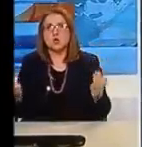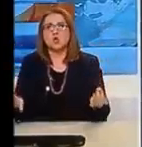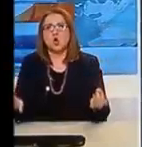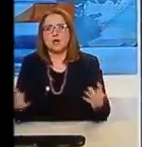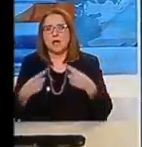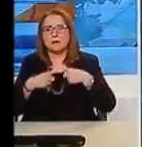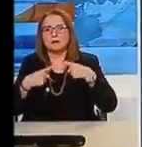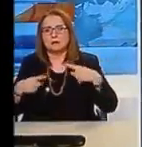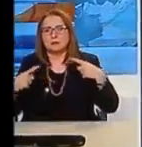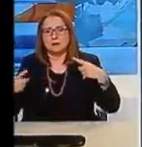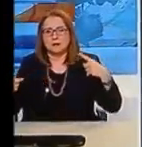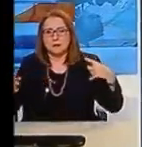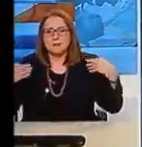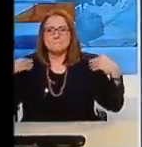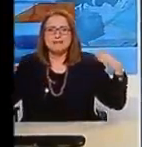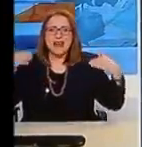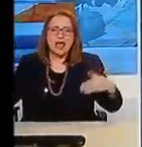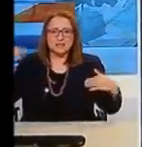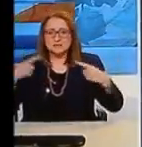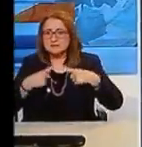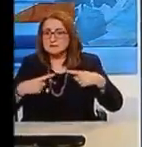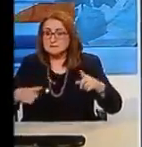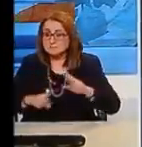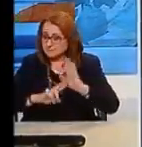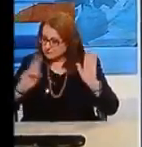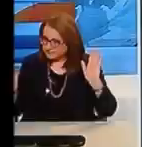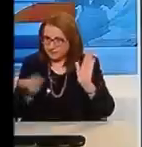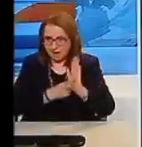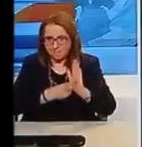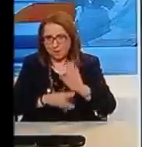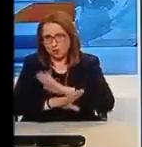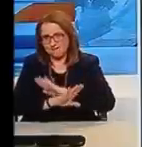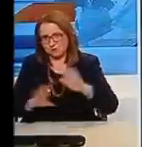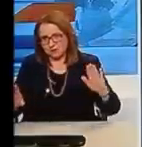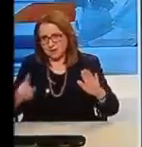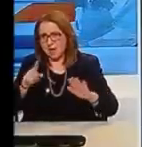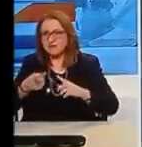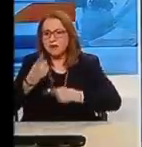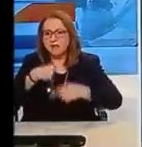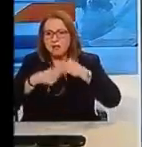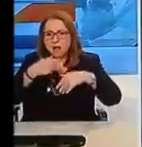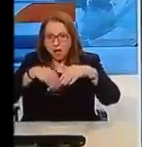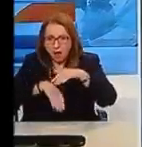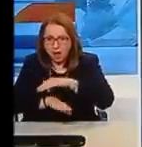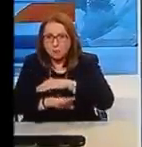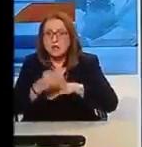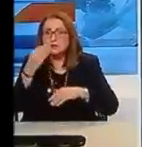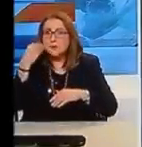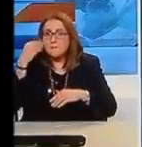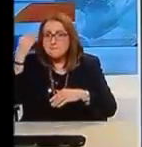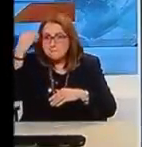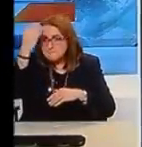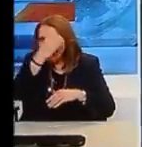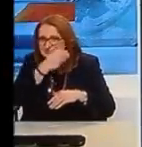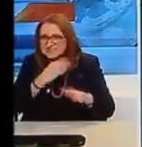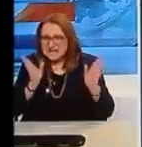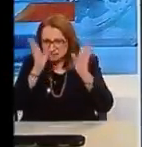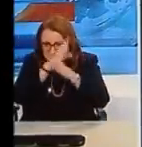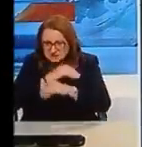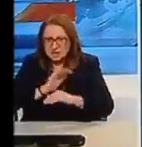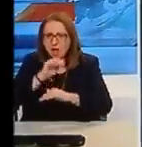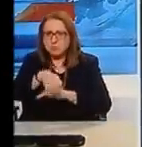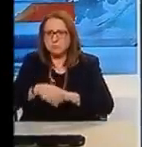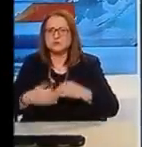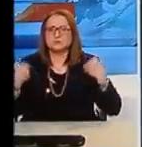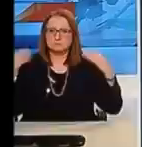συναφή προγράμματα δεν επιτρέπονται. Η οποιαδήποτε άσκηση αυτών των δραστηριοτήτων θα συμπαρασύρει σε επίπεδο διοικητικών προστήμων